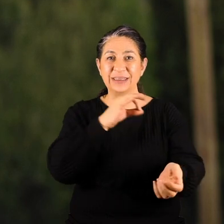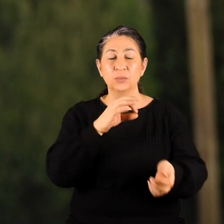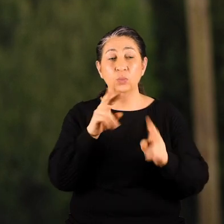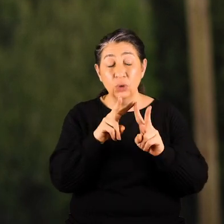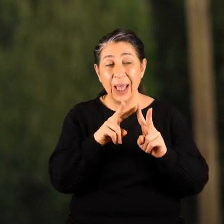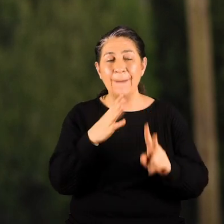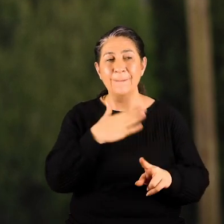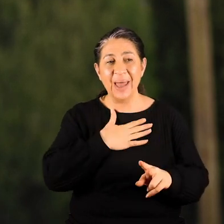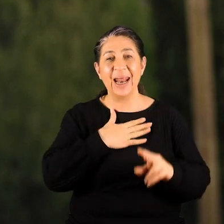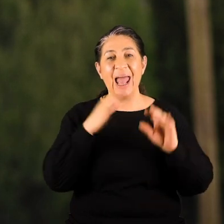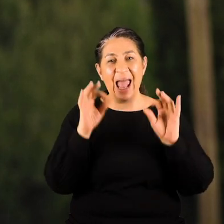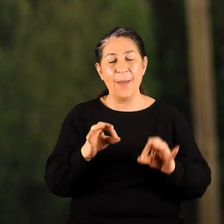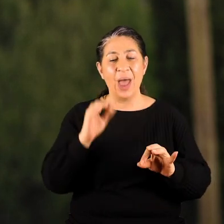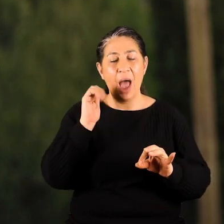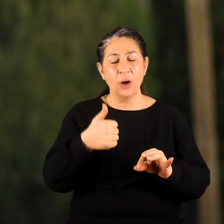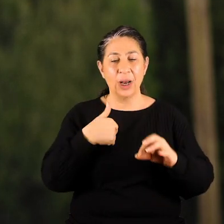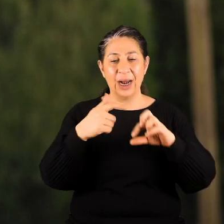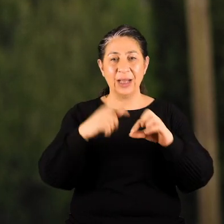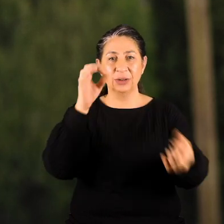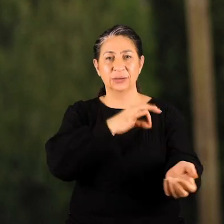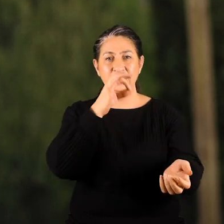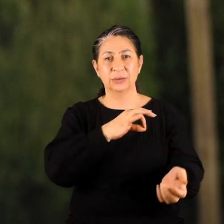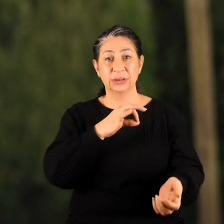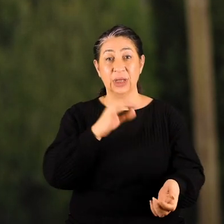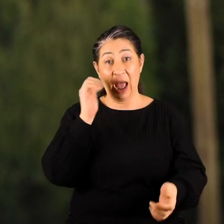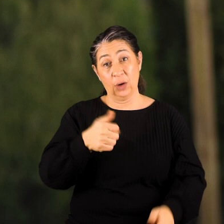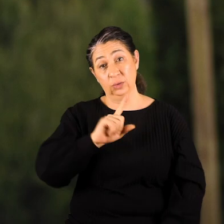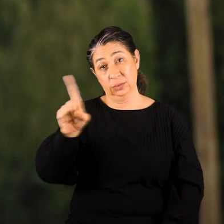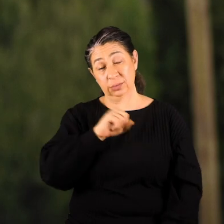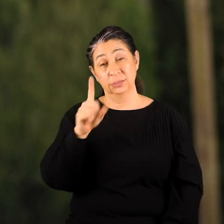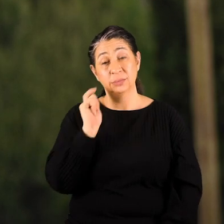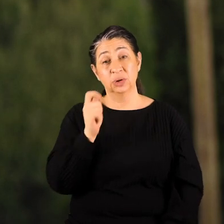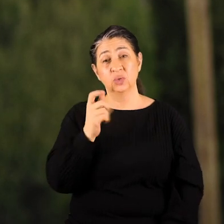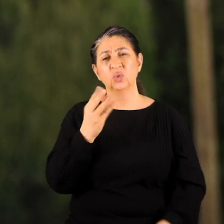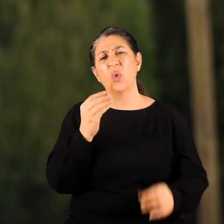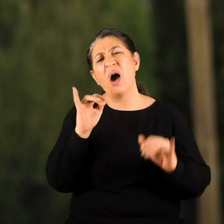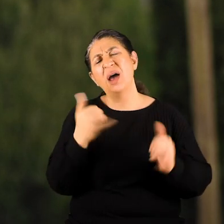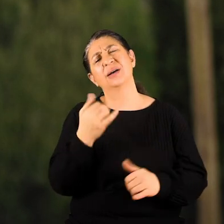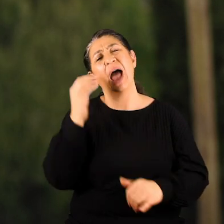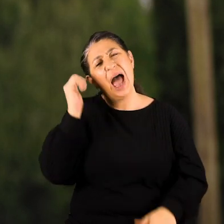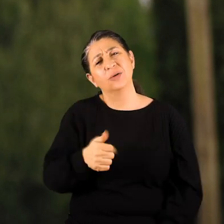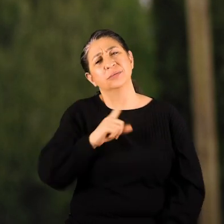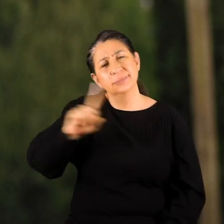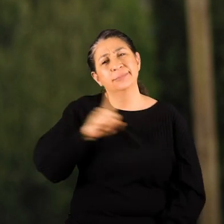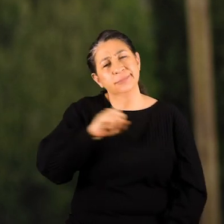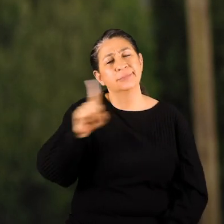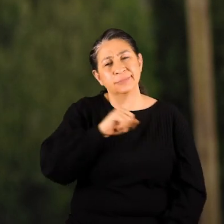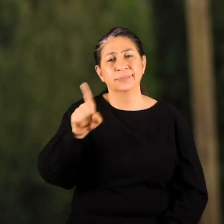dedi, Müge dedi, ben dedi hep her gün ben radyoterapiye şöyle gidiyordum. Her gün gidiyorsun çünkü. Çok felaket. Her gün gidiyorsun yani